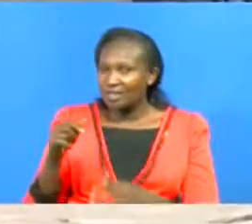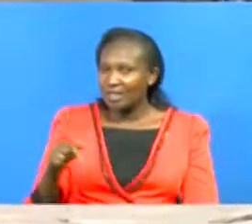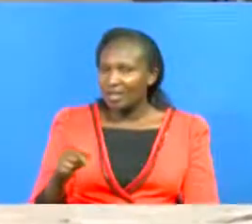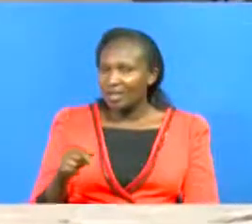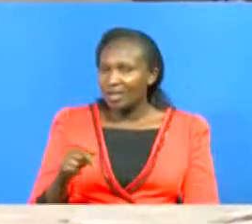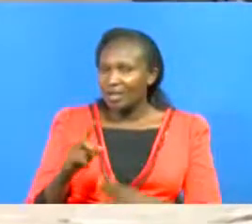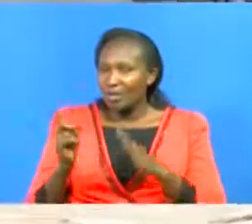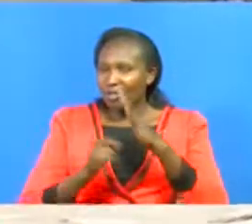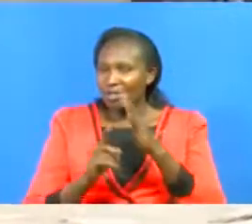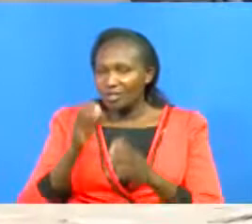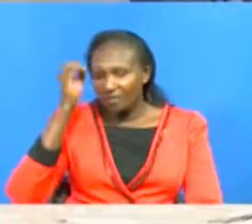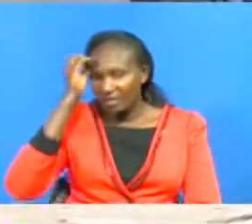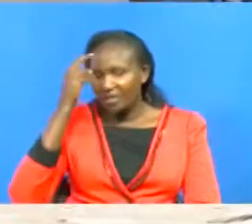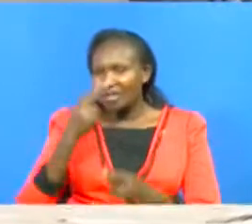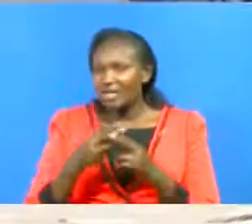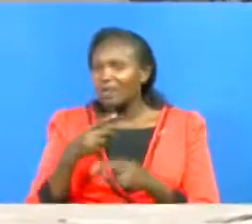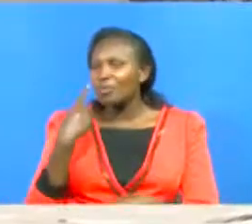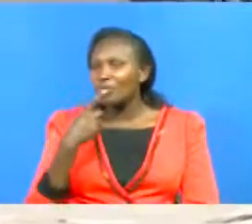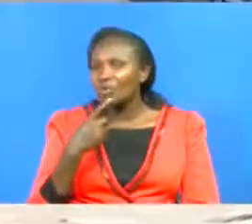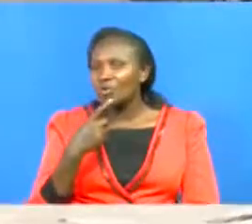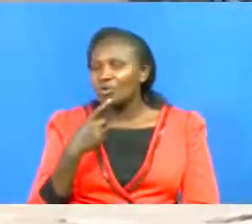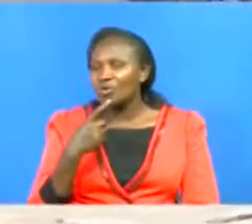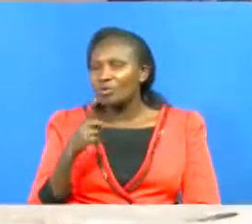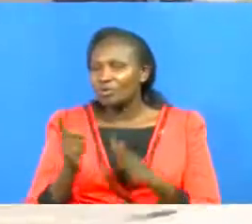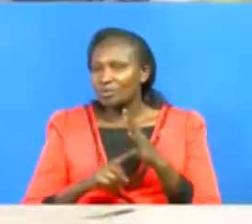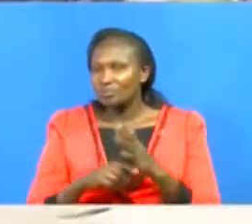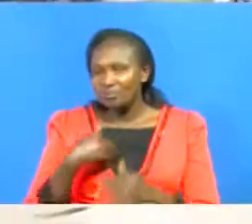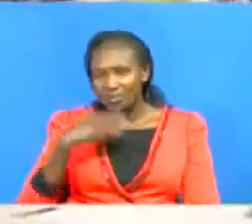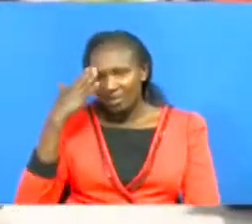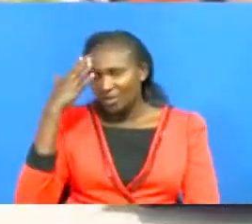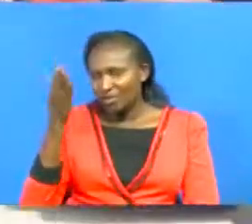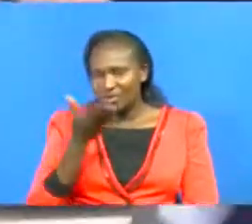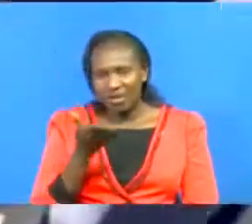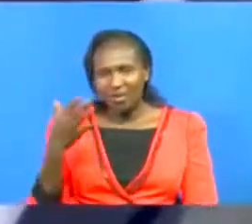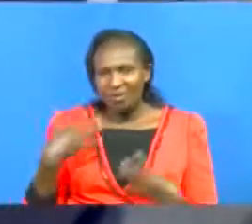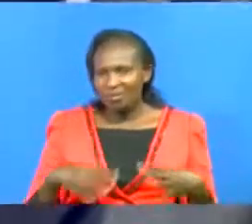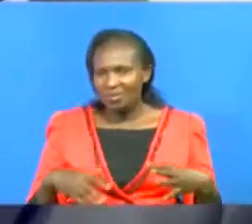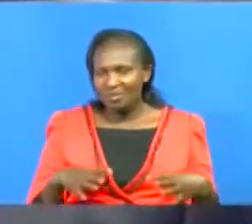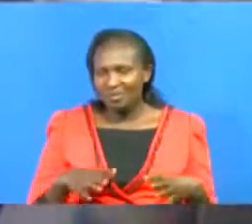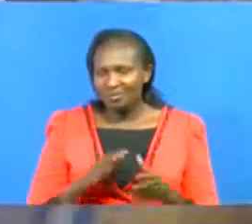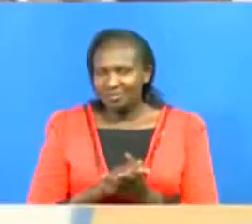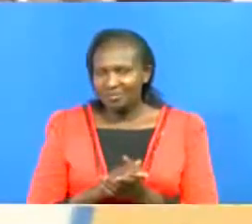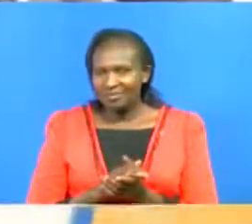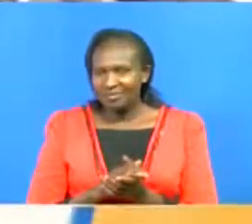Waziri wa elimu mjini anaitwa nani? Waziri wa elimu? Sijui hao watu.